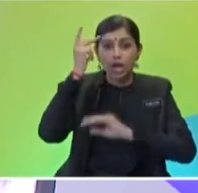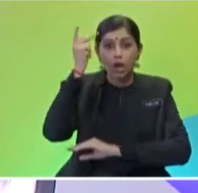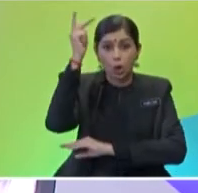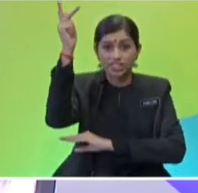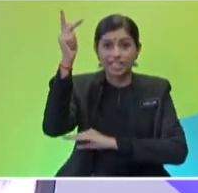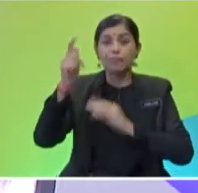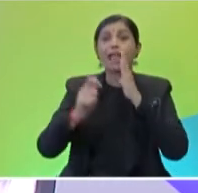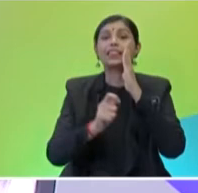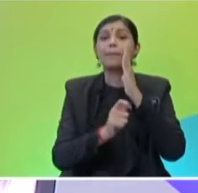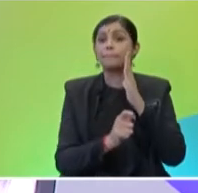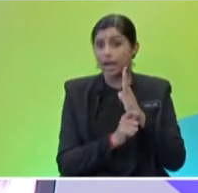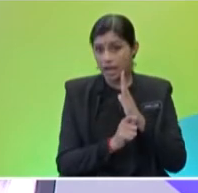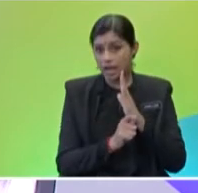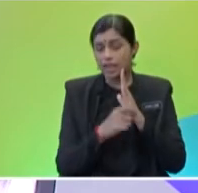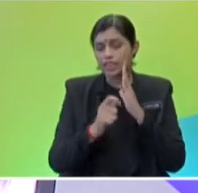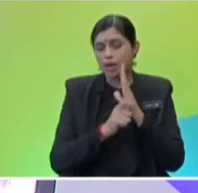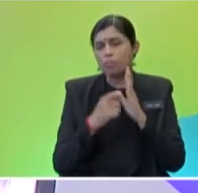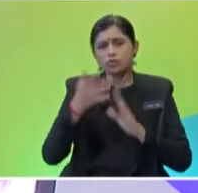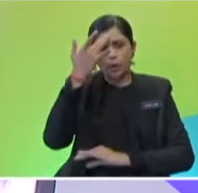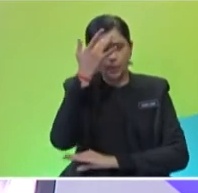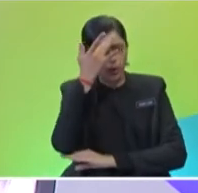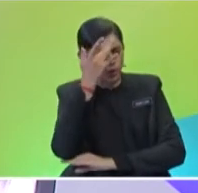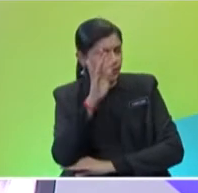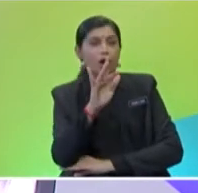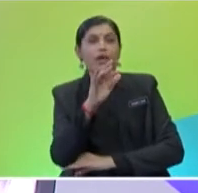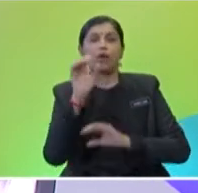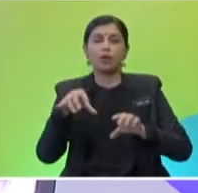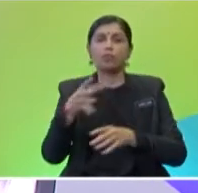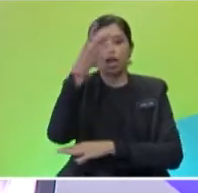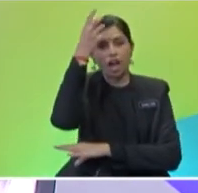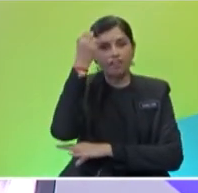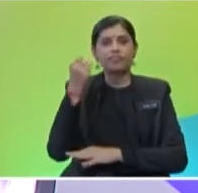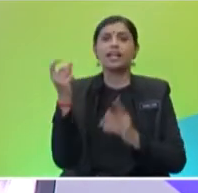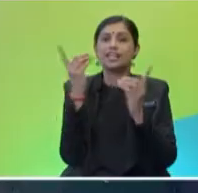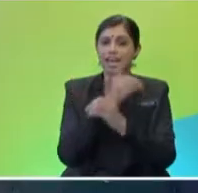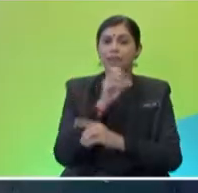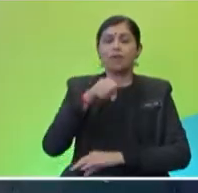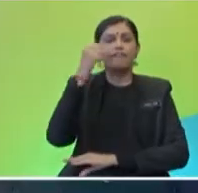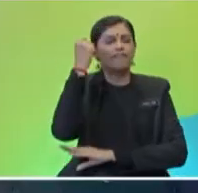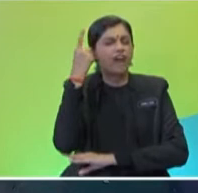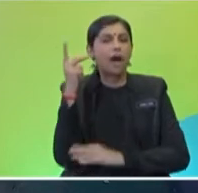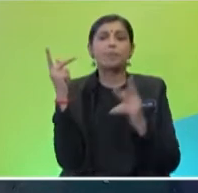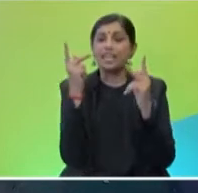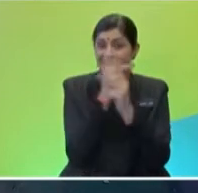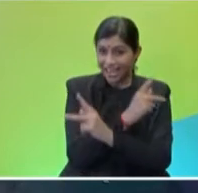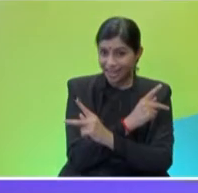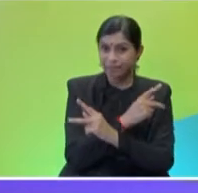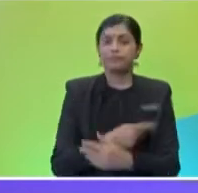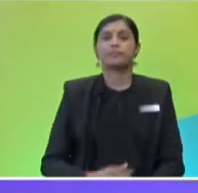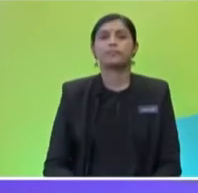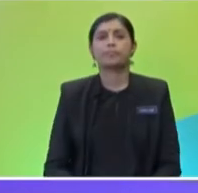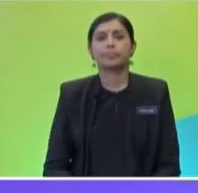barulah dapat kita kuasai konsep darab di peringkat yang lebih tinggi. Ya, insyaAllah. Baik, cikgu. Bagaimana